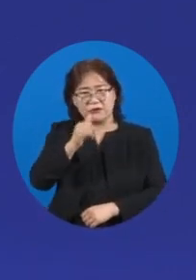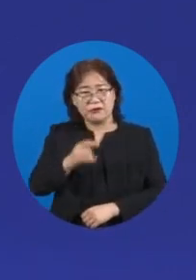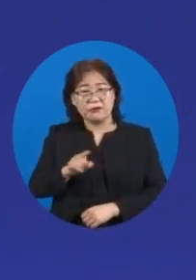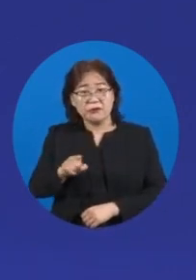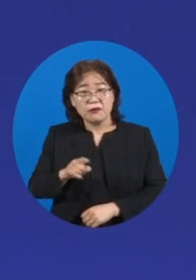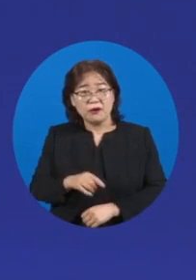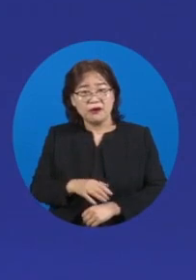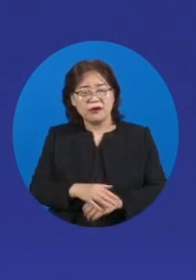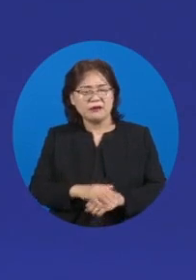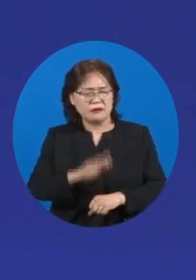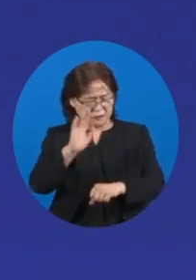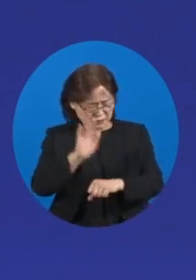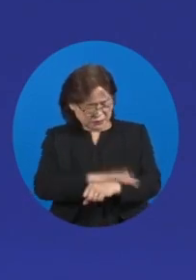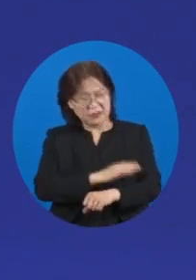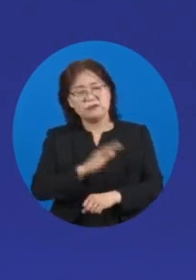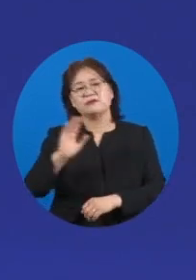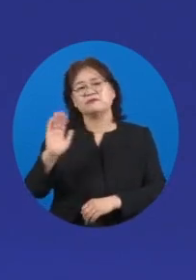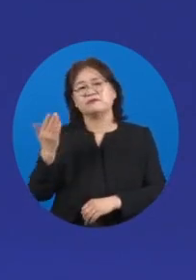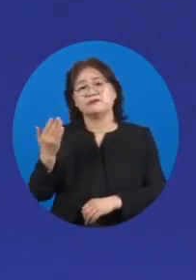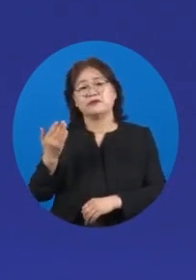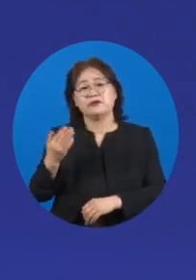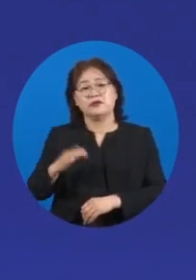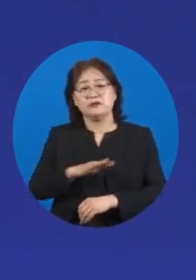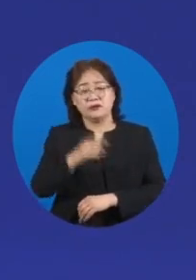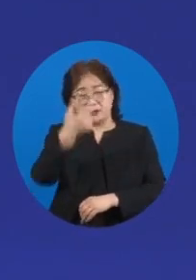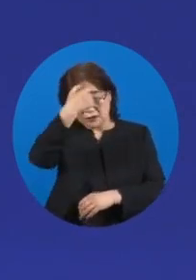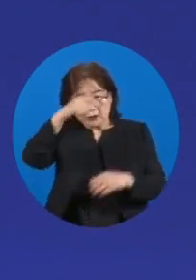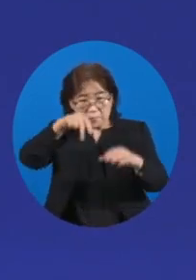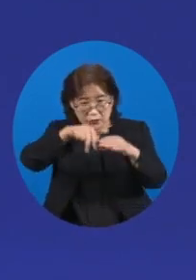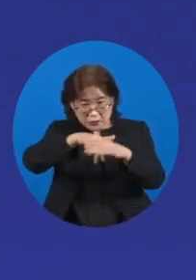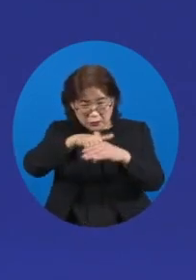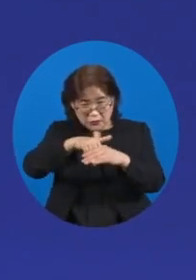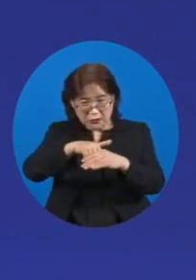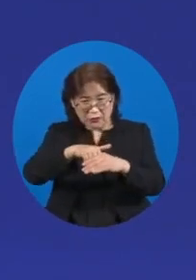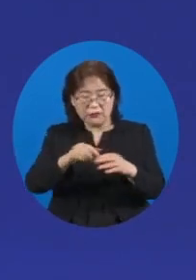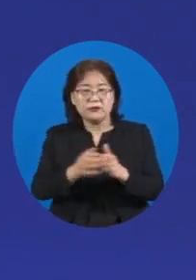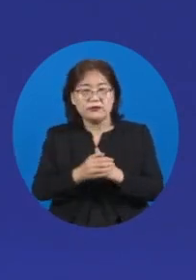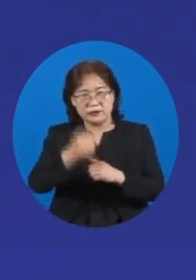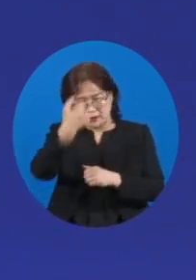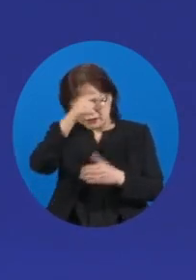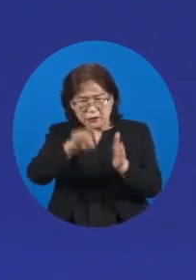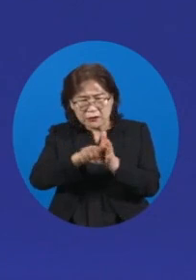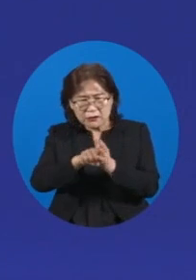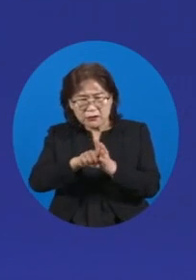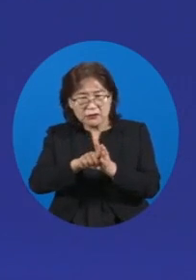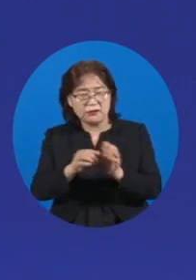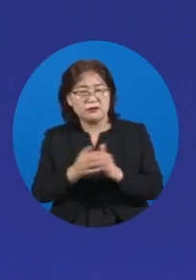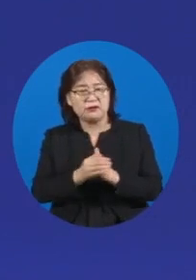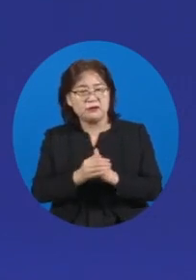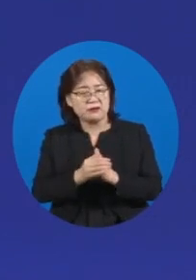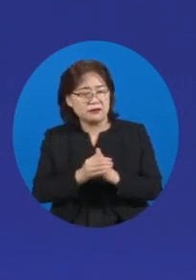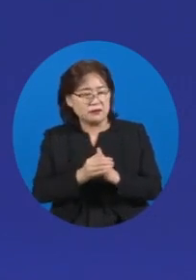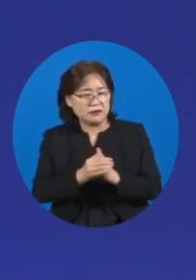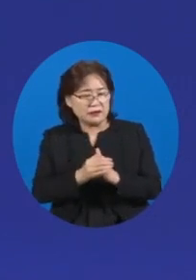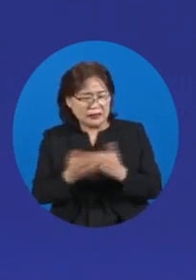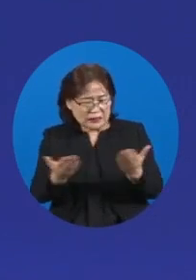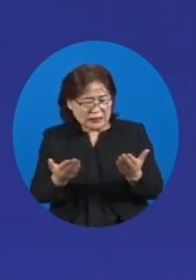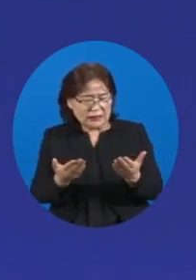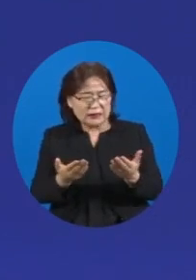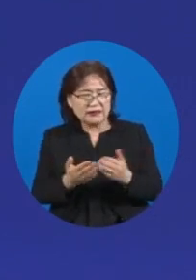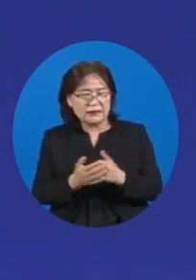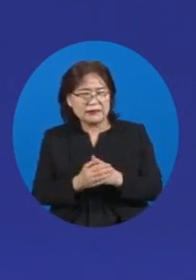이것은 너무 잘못된 거에요 그러나 우리 기독교는 노동을 매우 신성하게 생각을